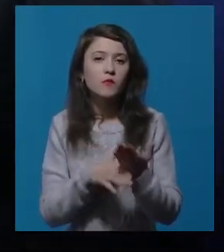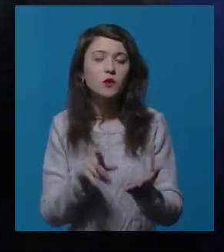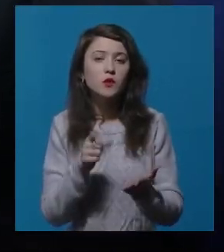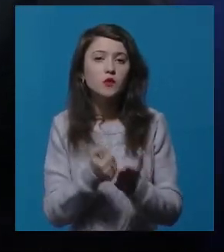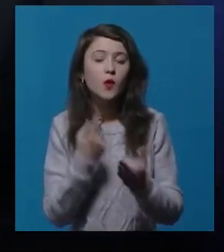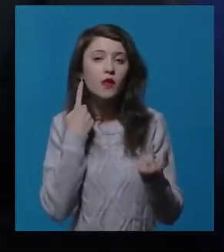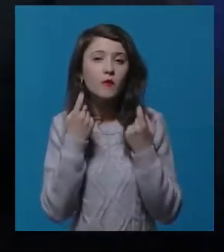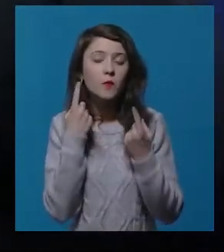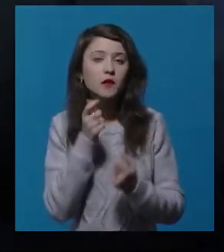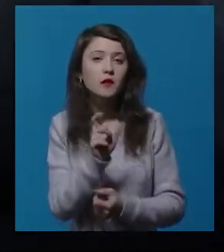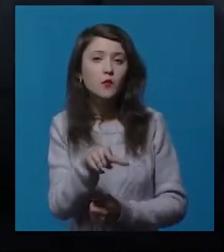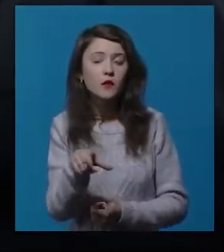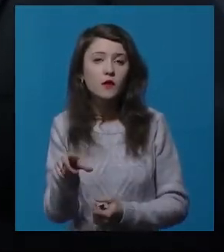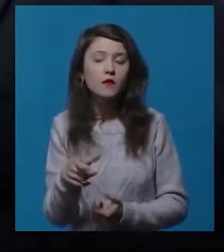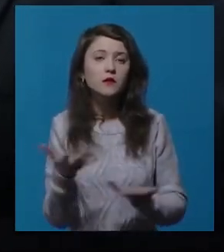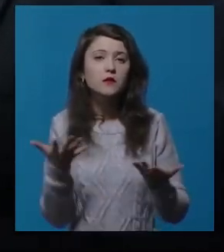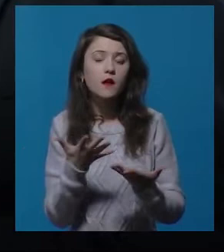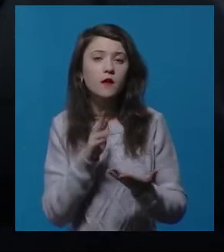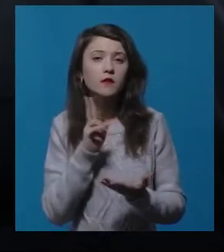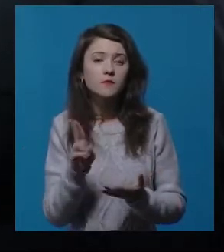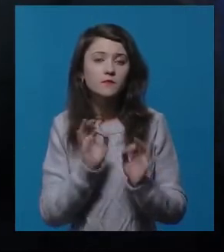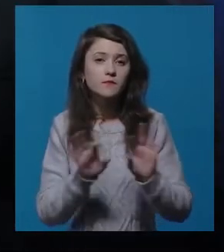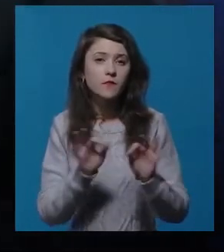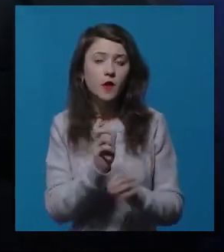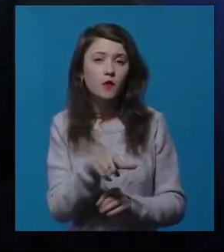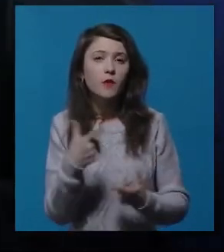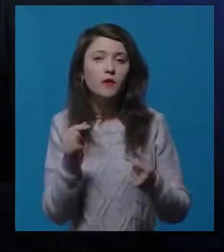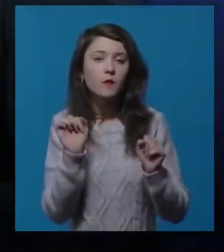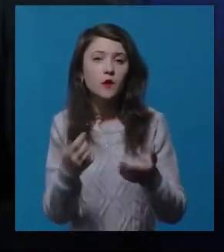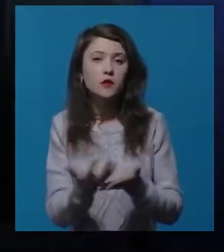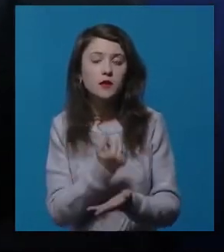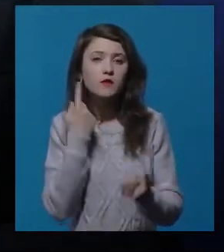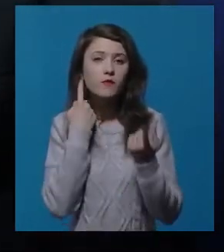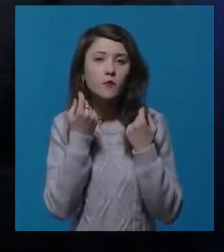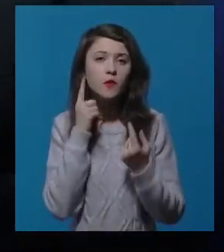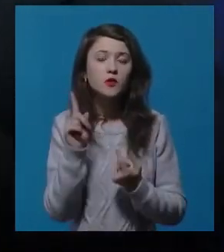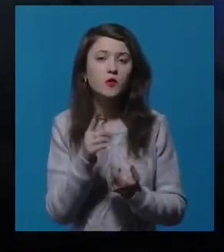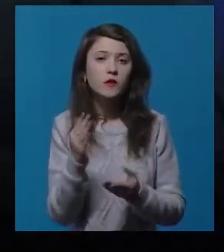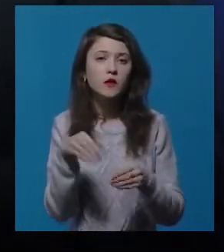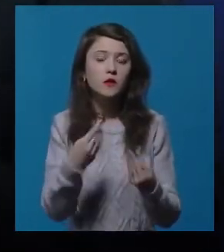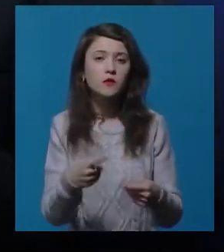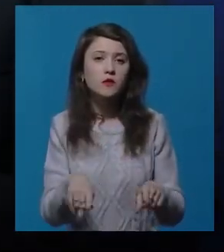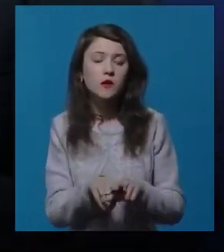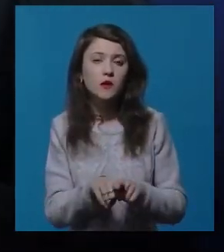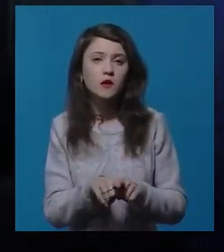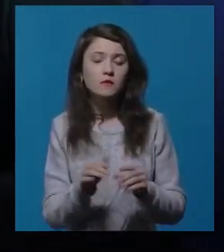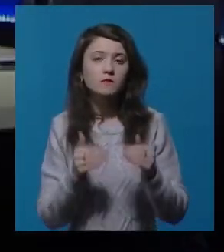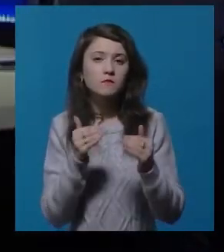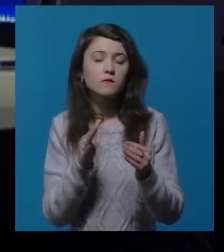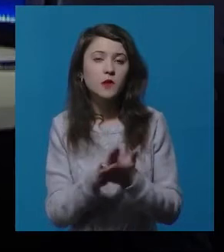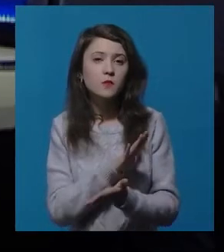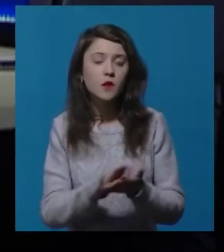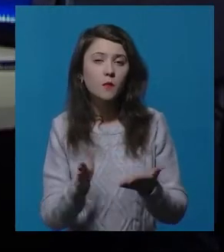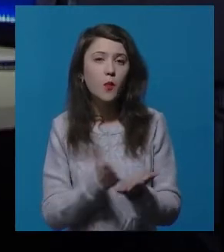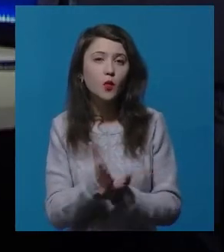власне населення, яким чином здійснюється інформування населення, де можна знайти інформацію, що ось ви надаєте такий ряд безоплатних власне послуг,